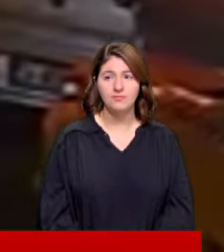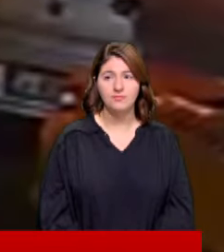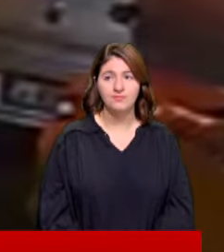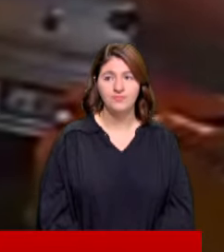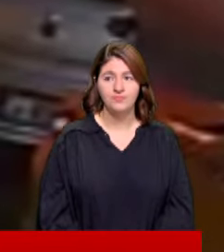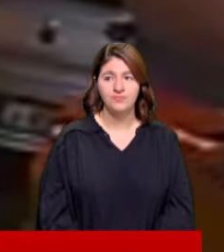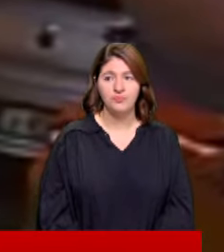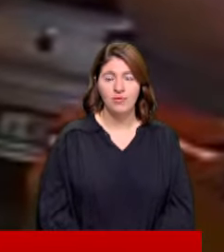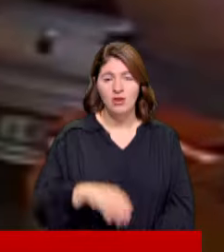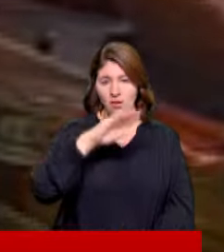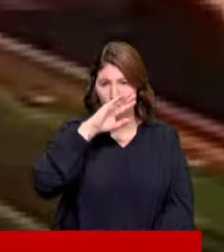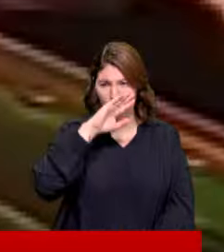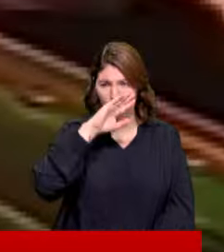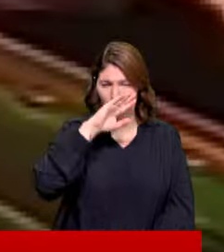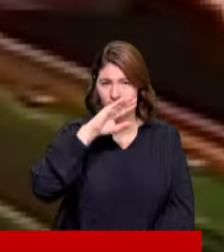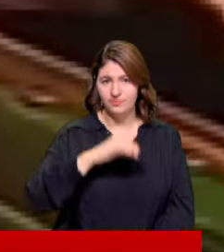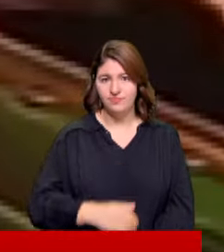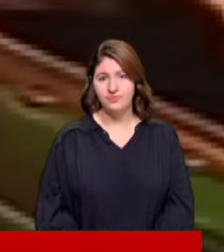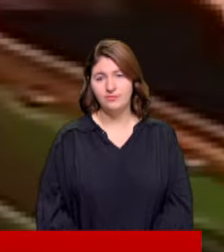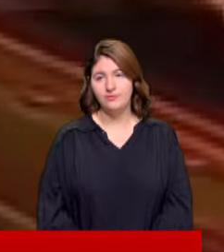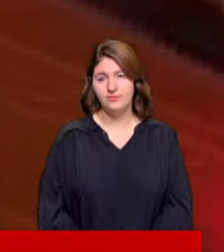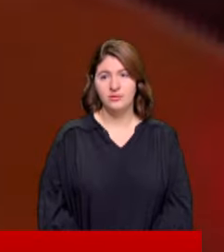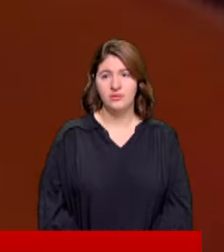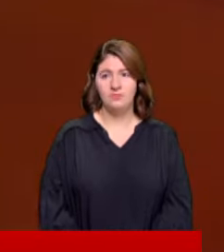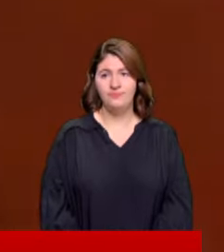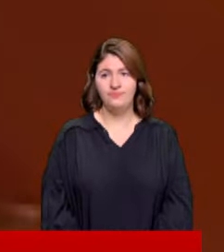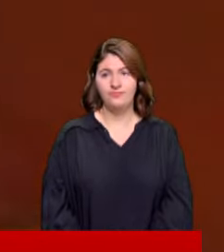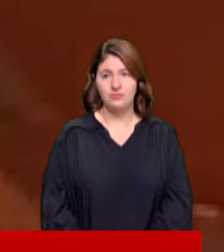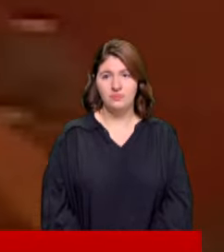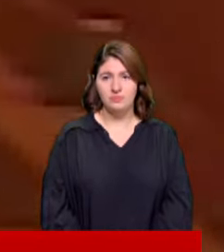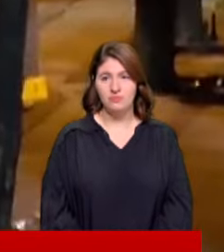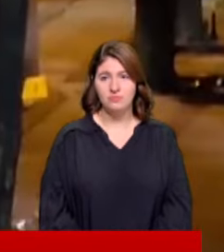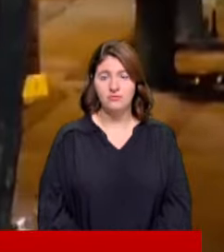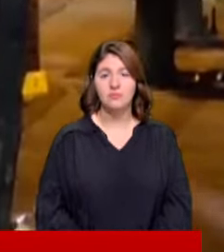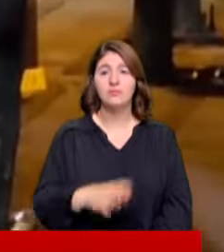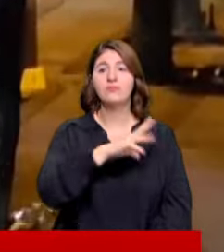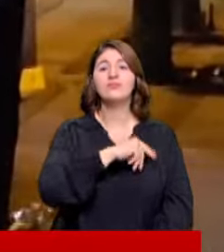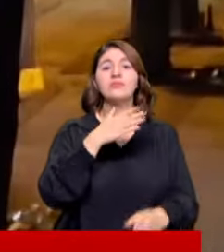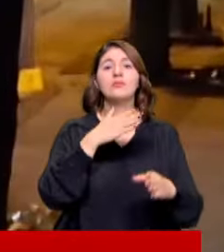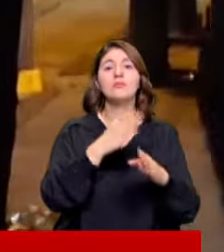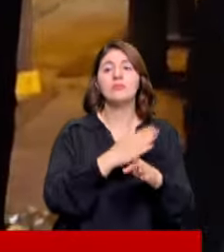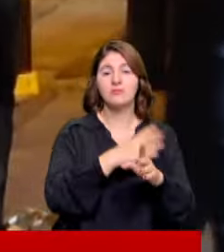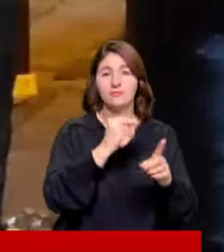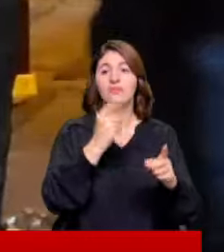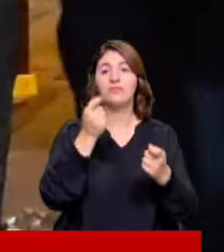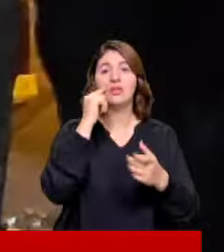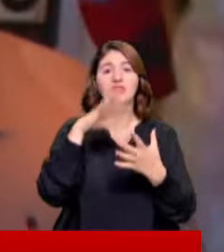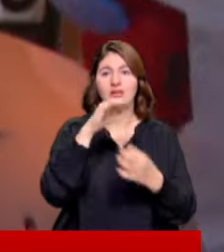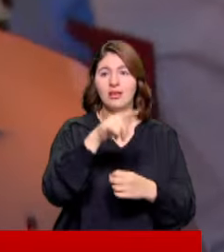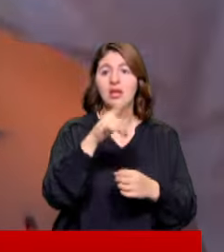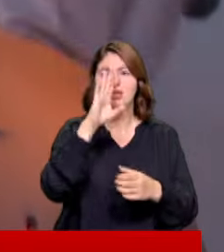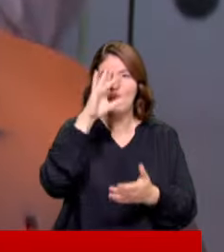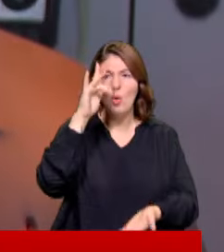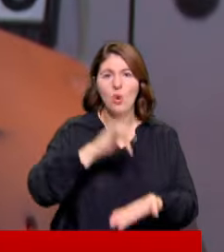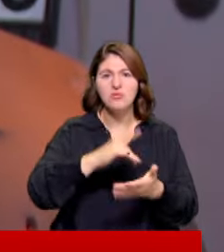Müzik Filistin asıllı iş insanları İstanbul'un orta